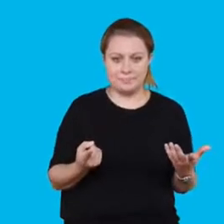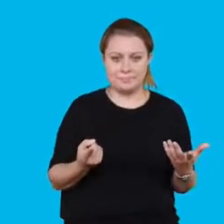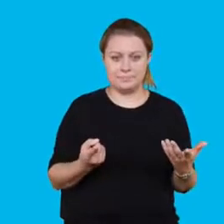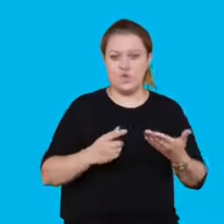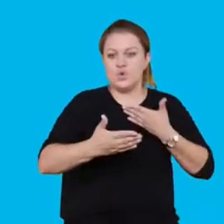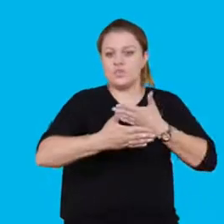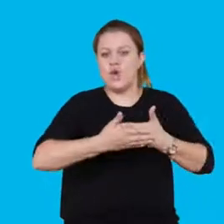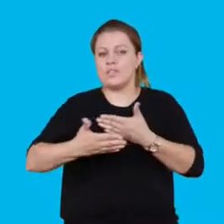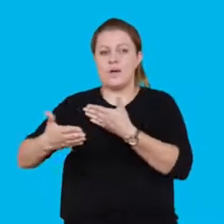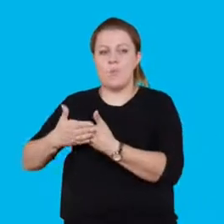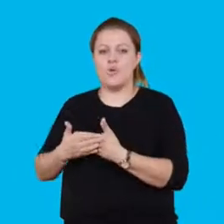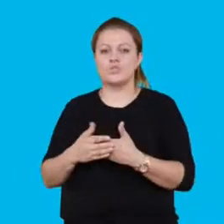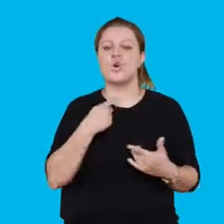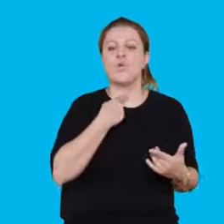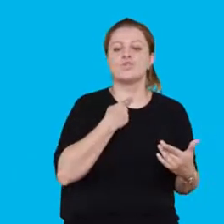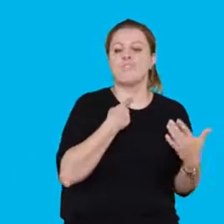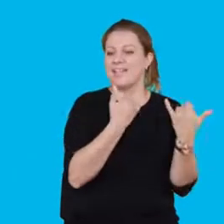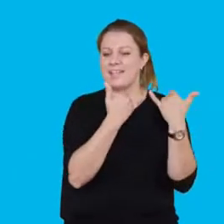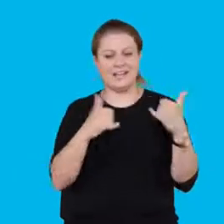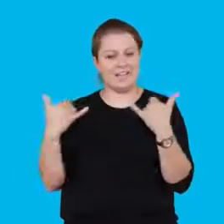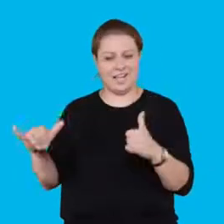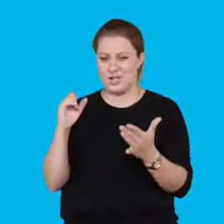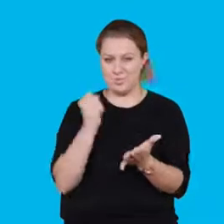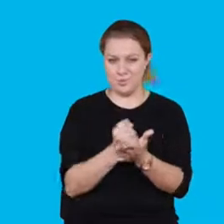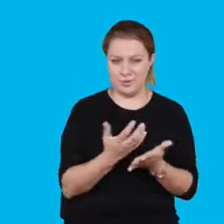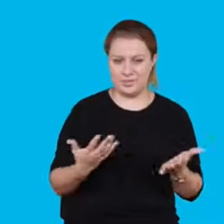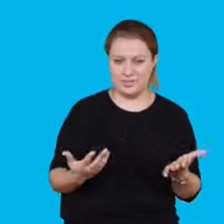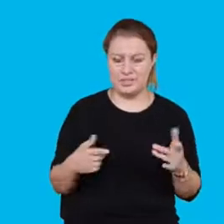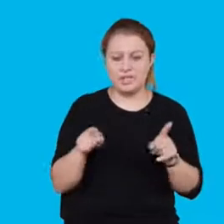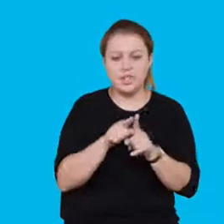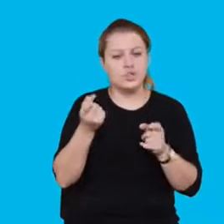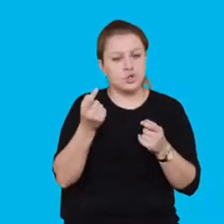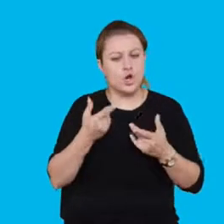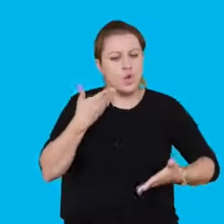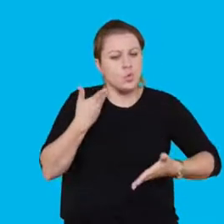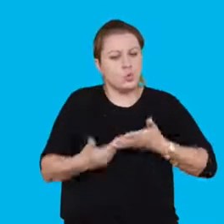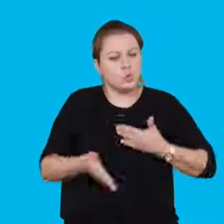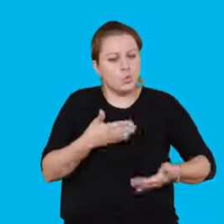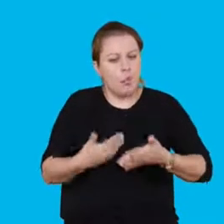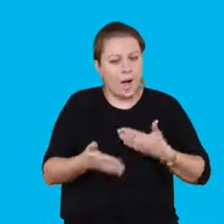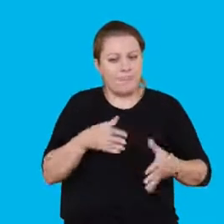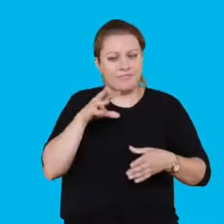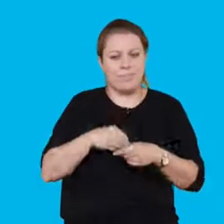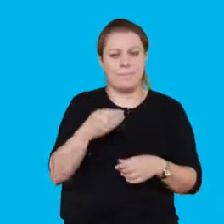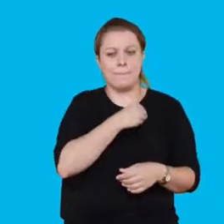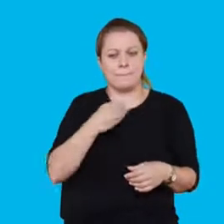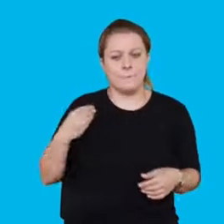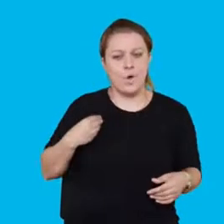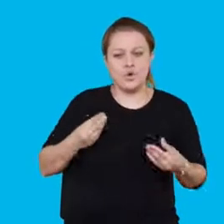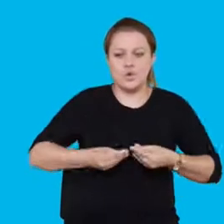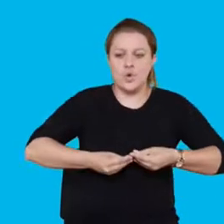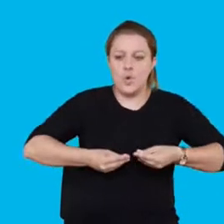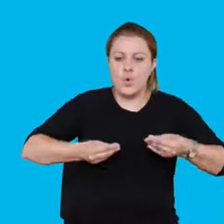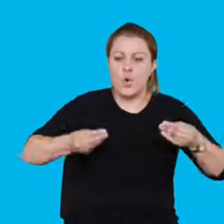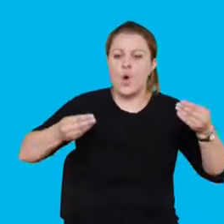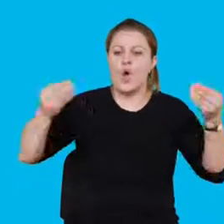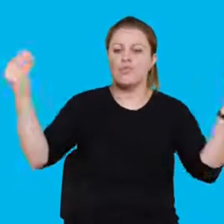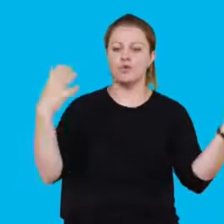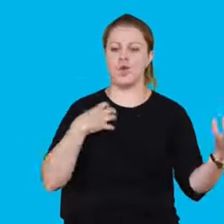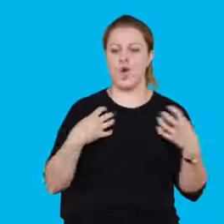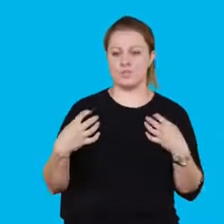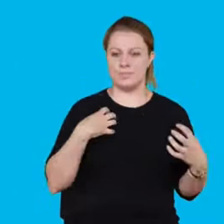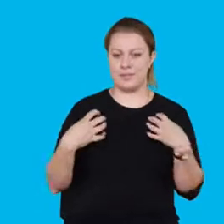A także inne prawa robotnicze, jako osłabiające polskie zdolności rozwoju gospodarczego, za dużo